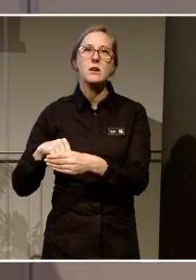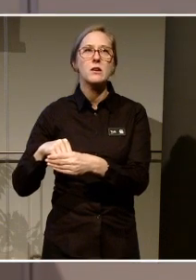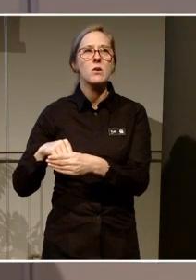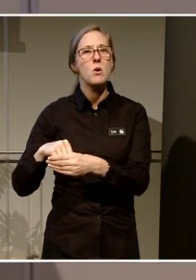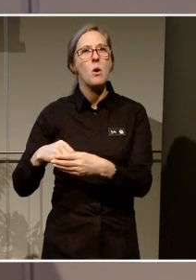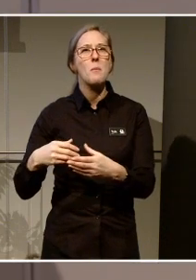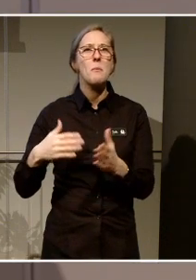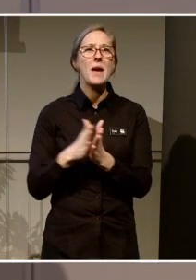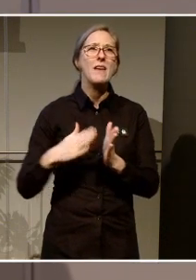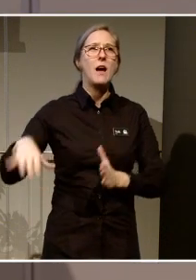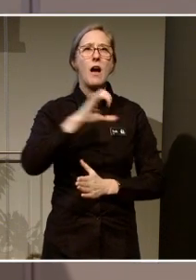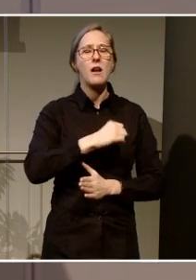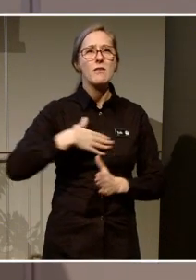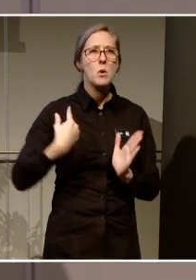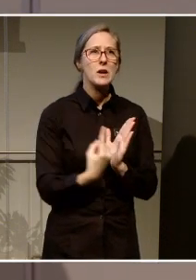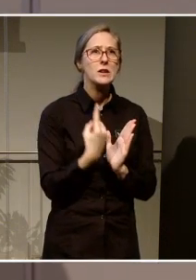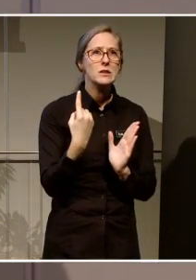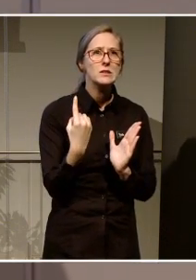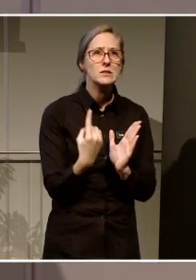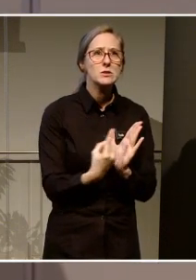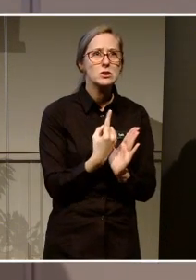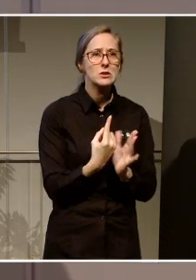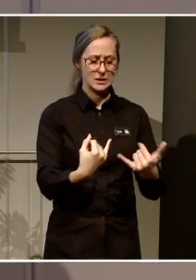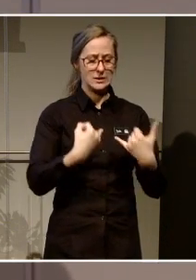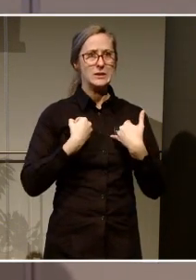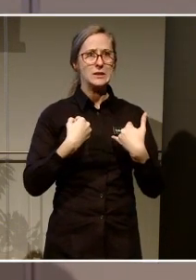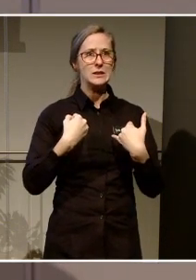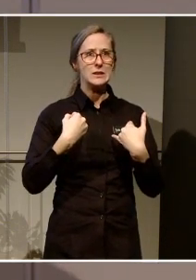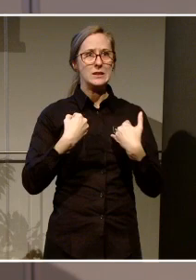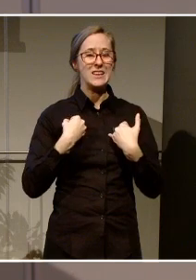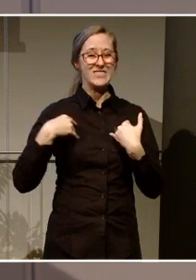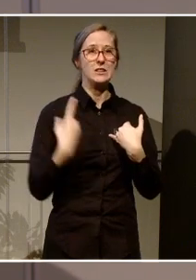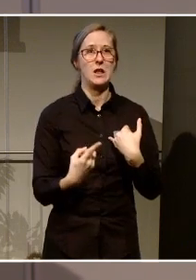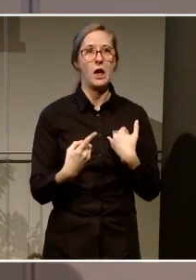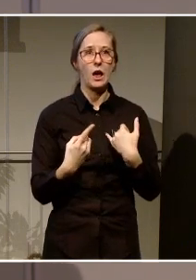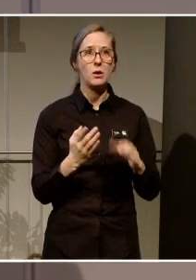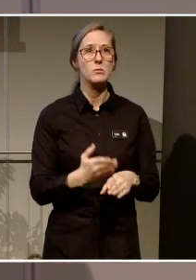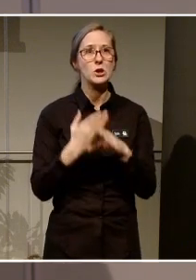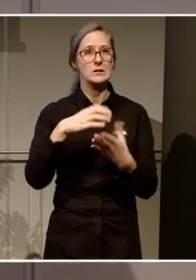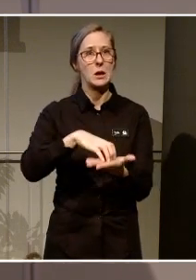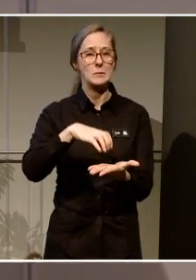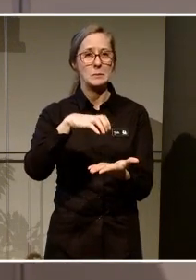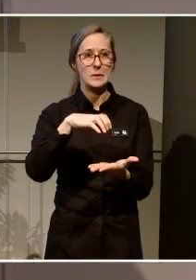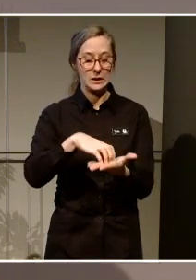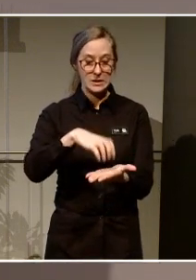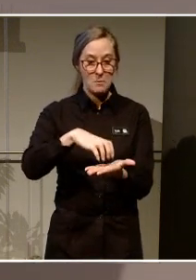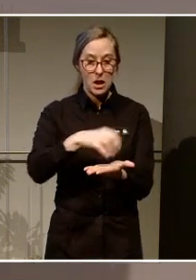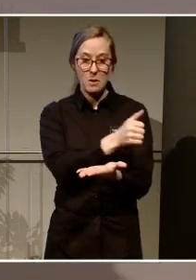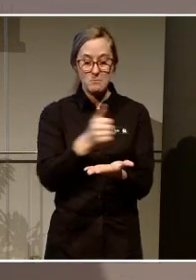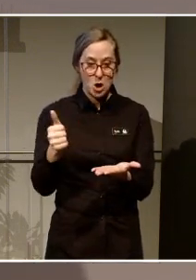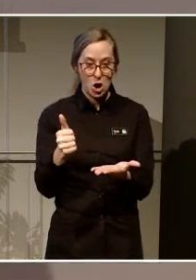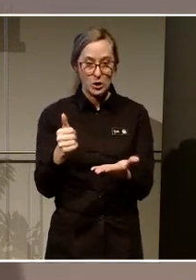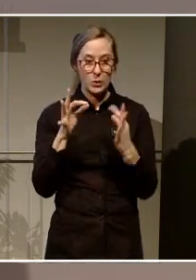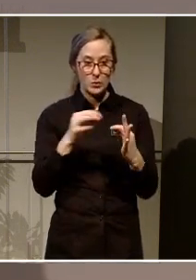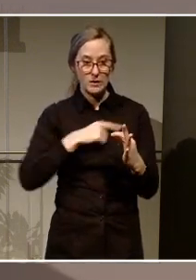olika resurser och möjligheter vi bär på insidan. För det är så vi bygger ett samhälle. Samhället är inte bara vad vi